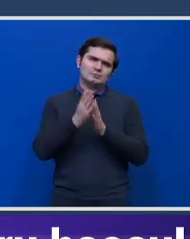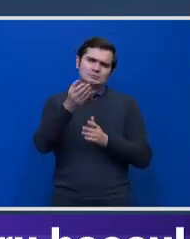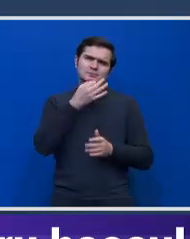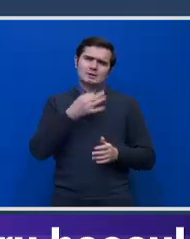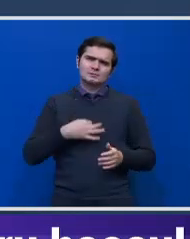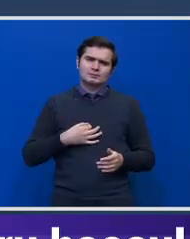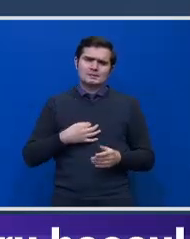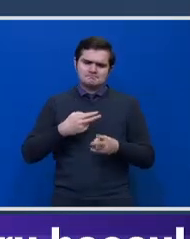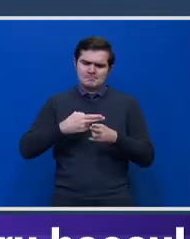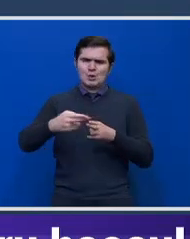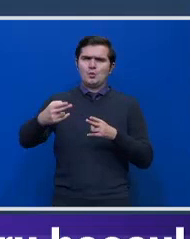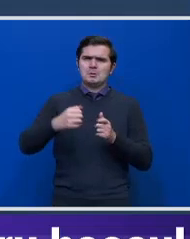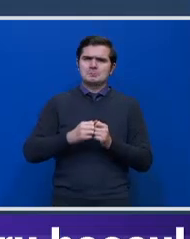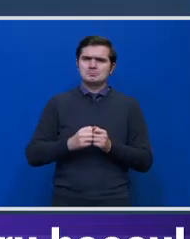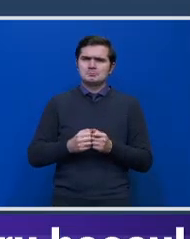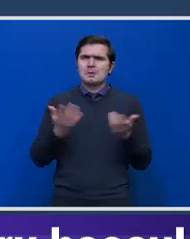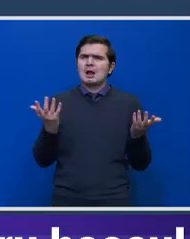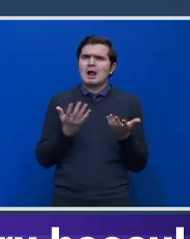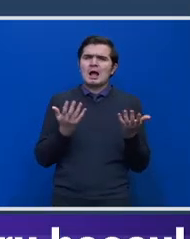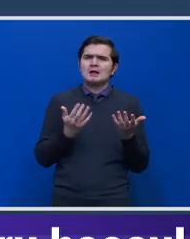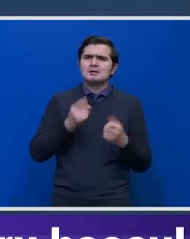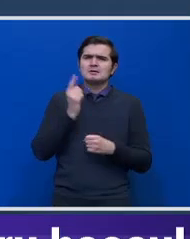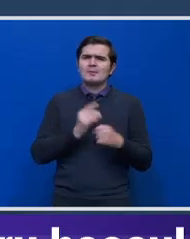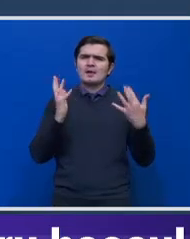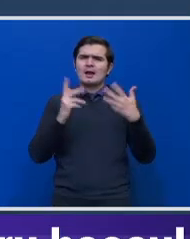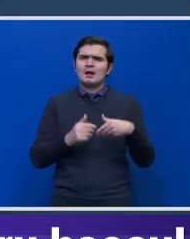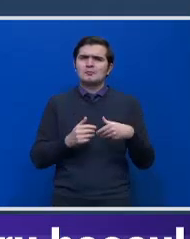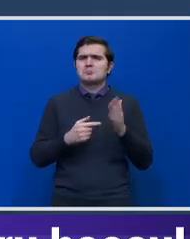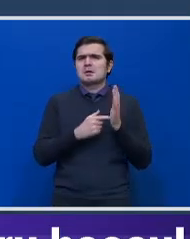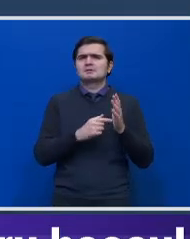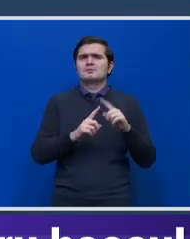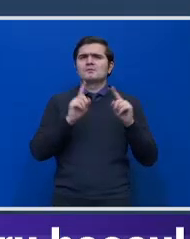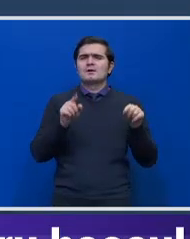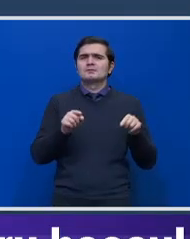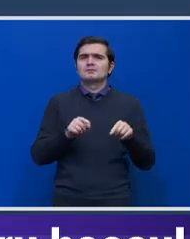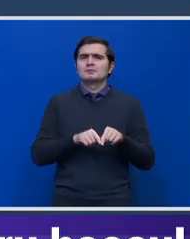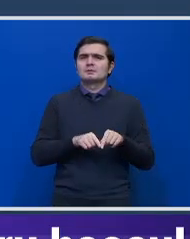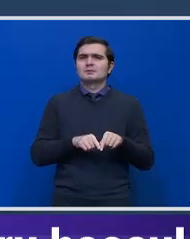spuneți concret care ar trebui să fie calculul pe o factură de 206...